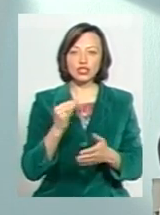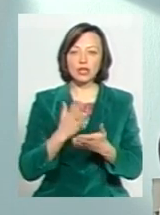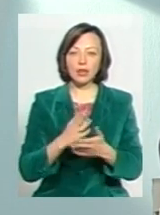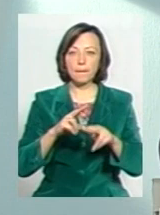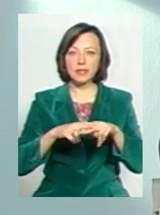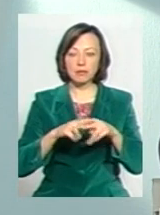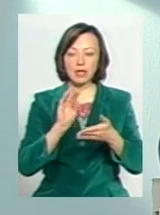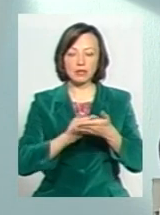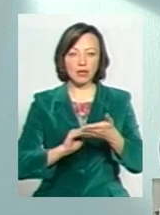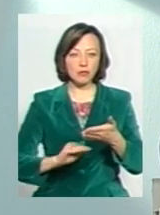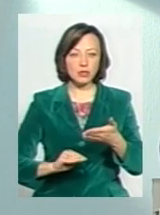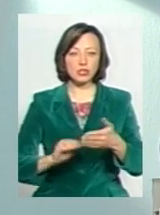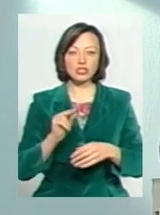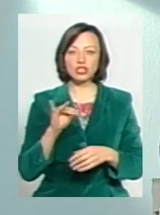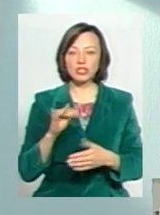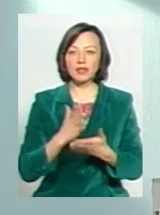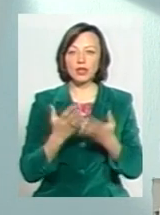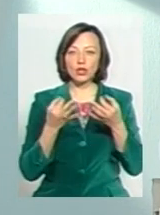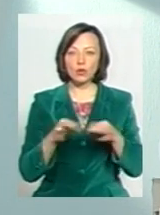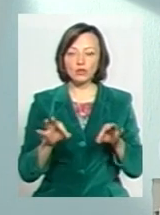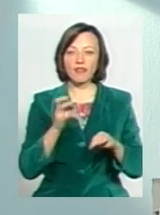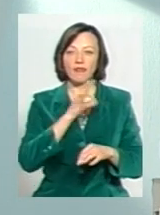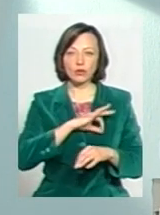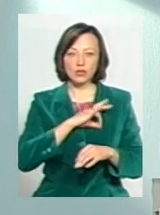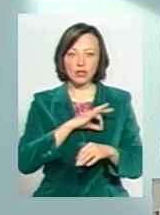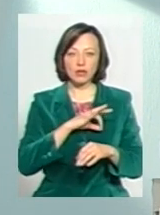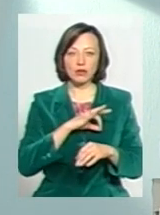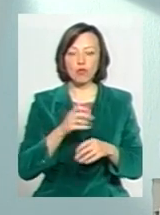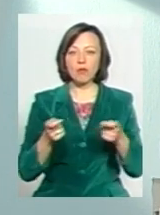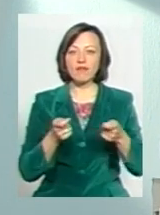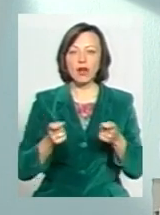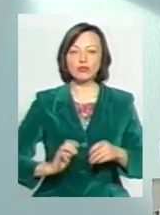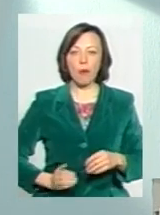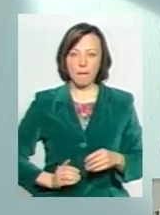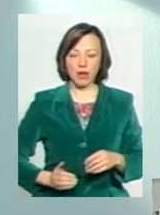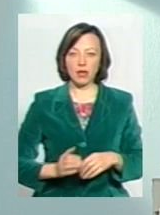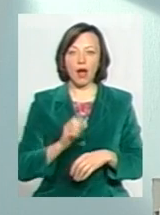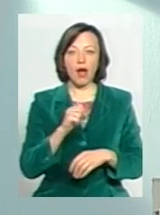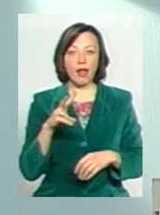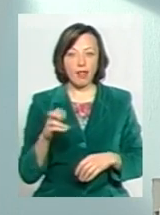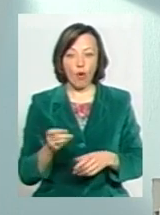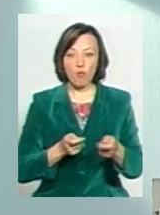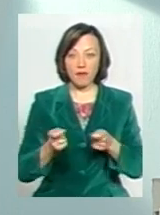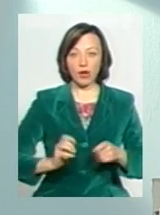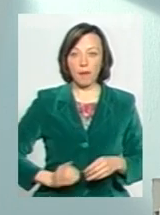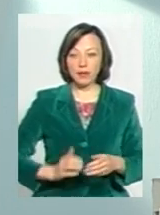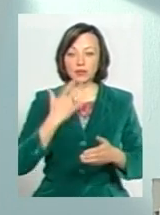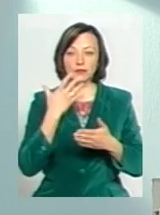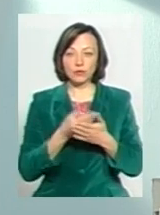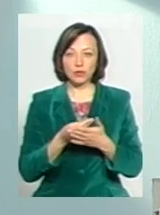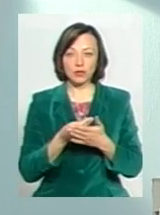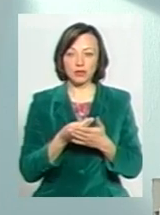паспортах записи і чи є дозвіл на експлуатацію в управляючих компаній. Але управляючі компанії самі по собі